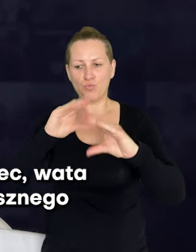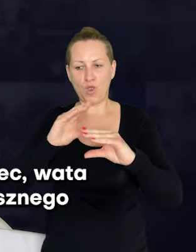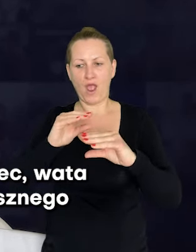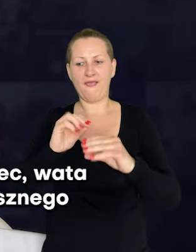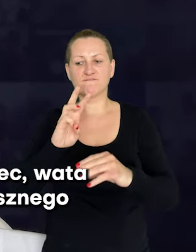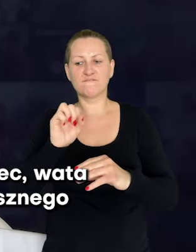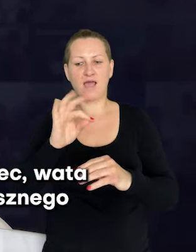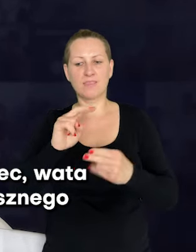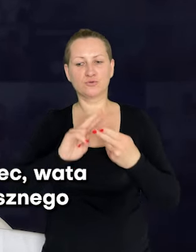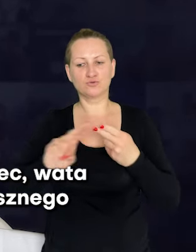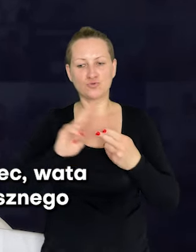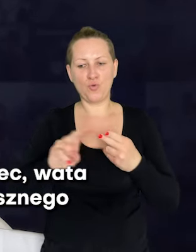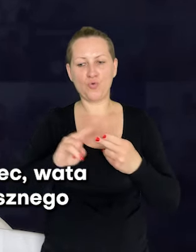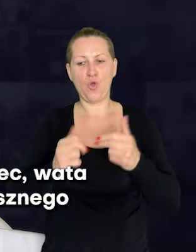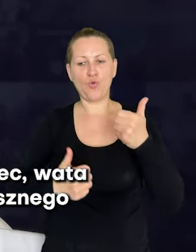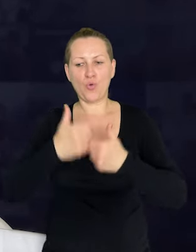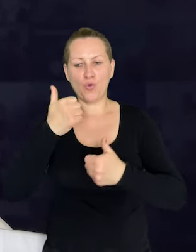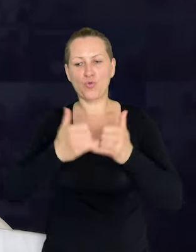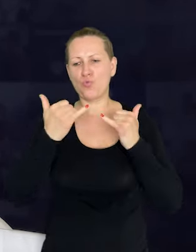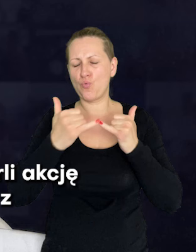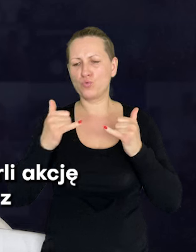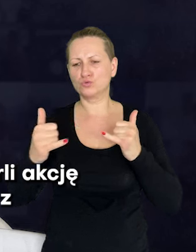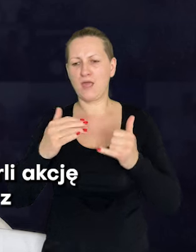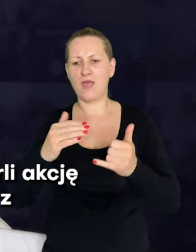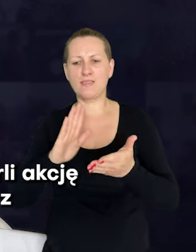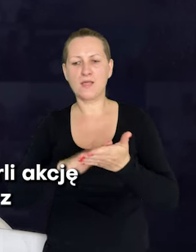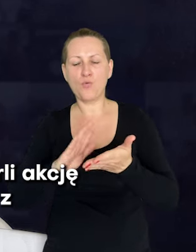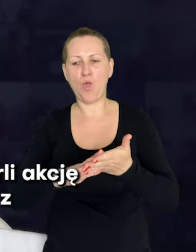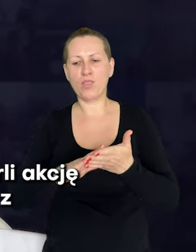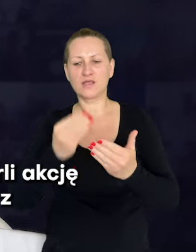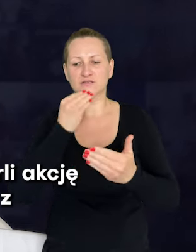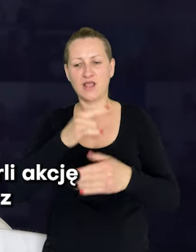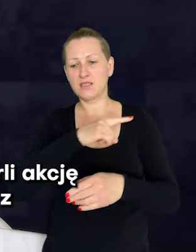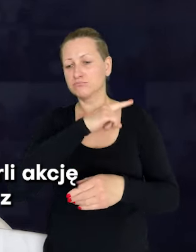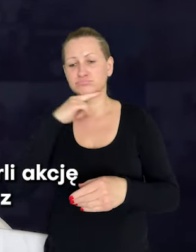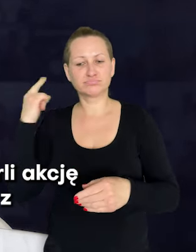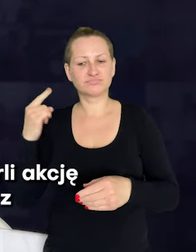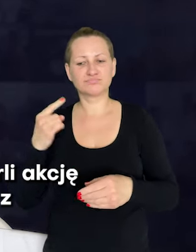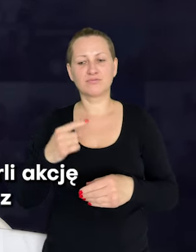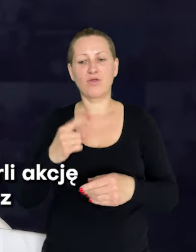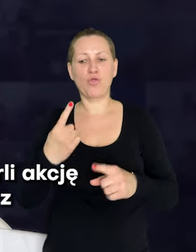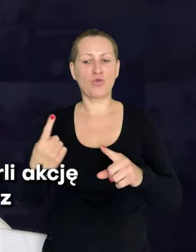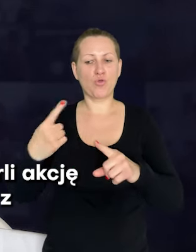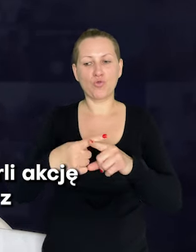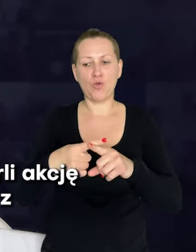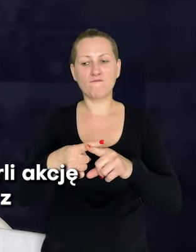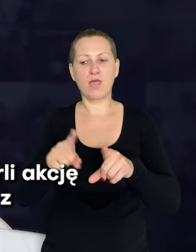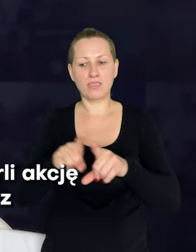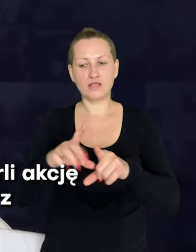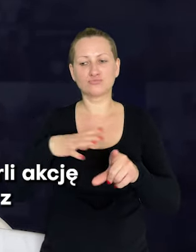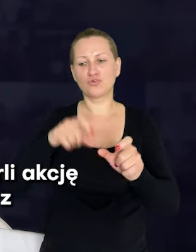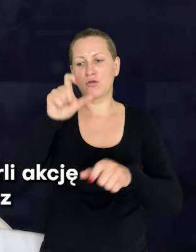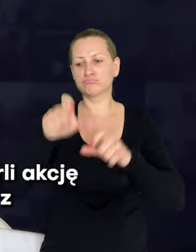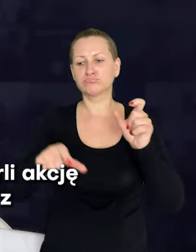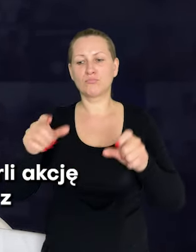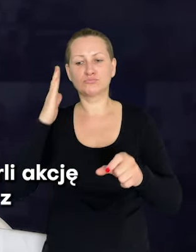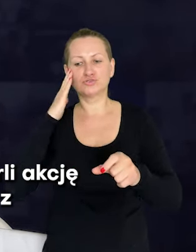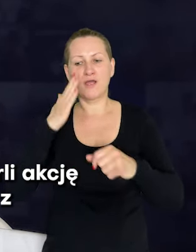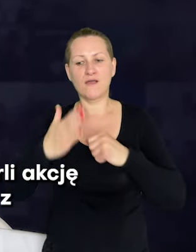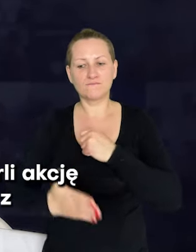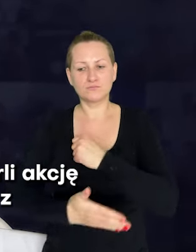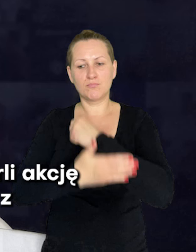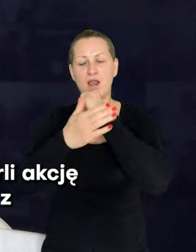z nagrodami i mnóstwo pysznego jedzenia. Dodatkowo podczas pikniku mieszkańcy wsparli akcję Start On,